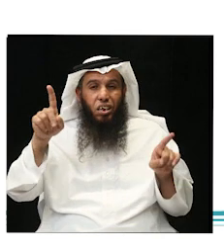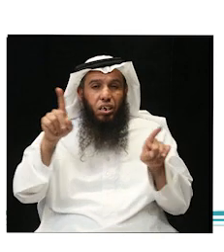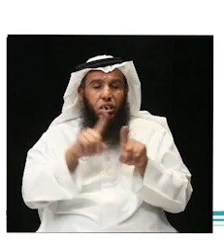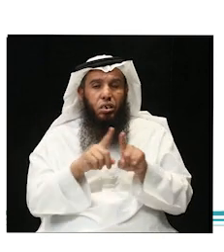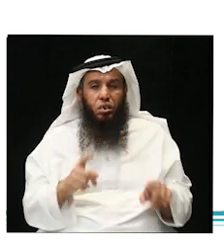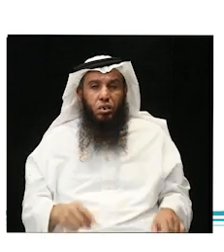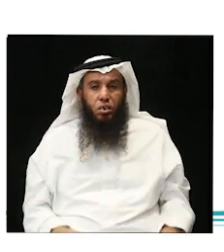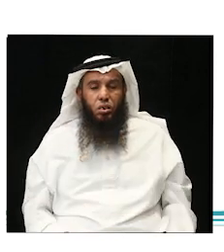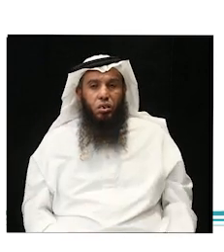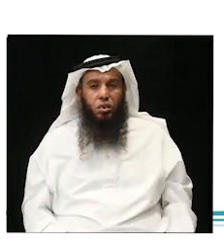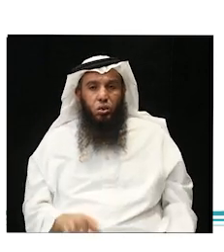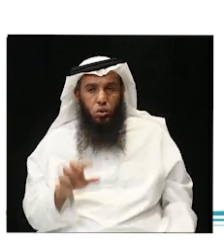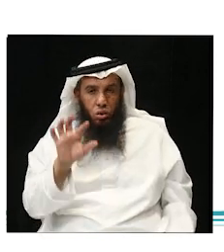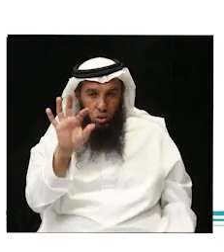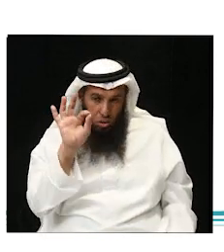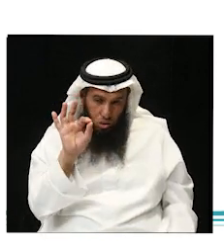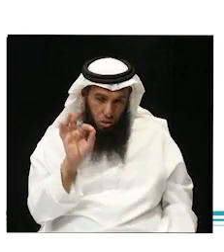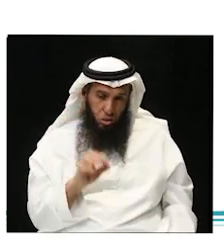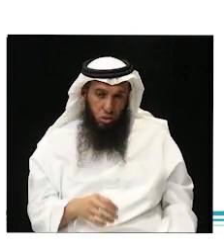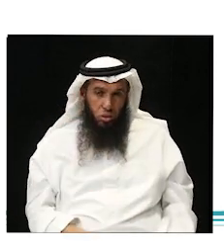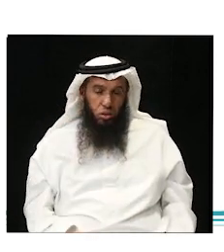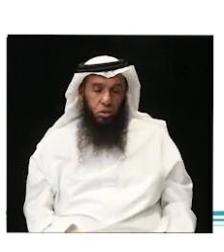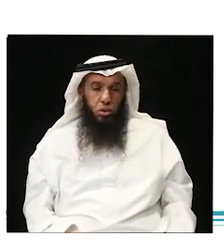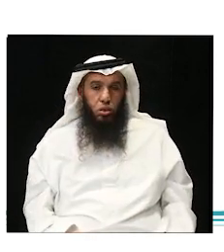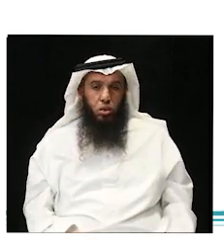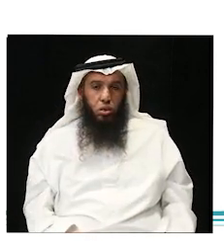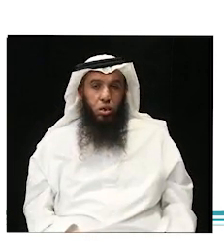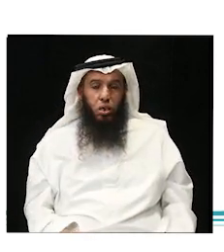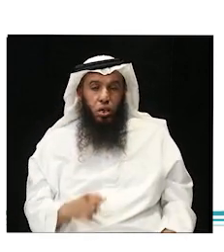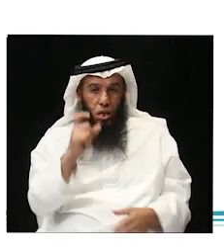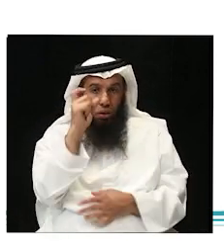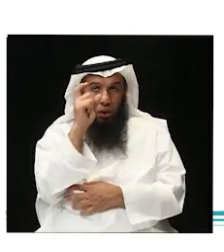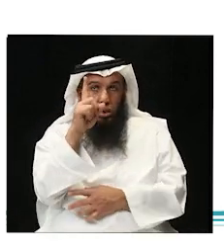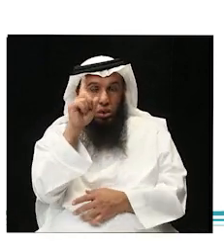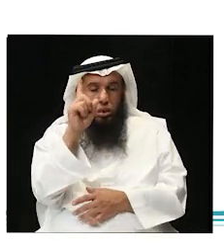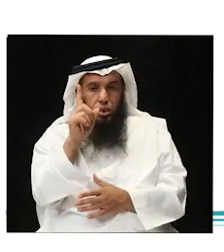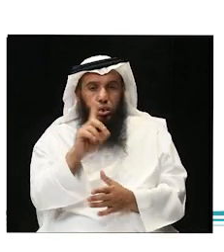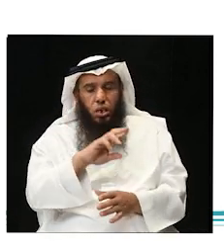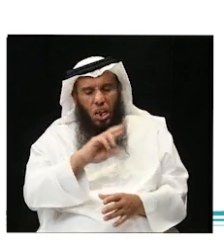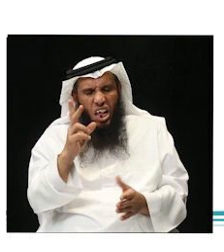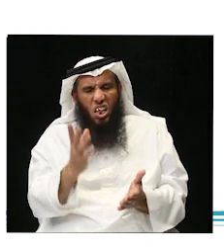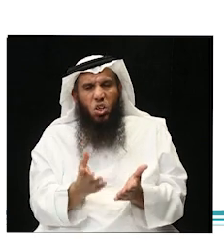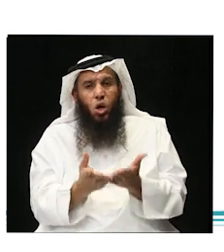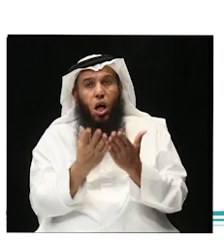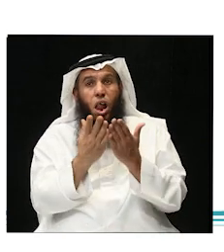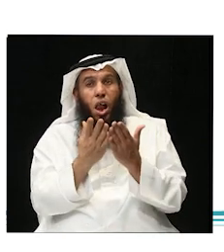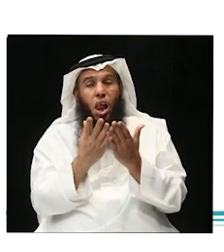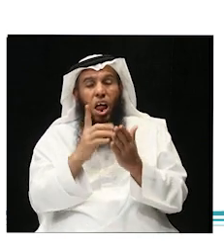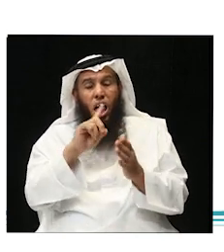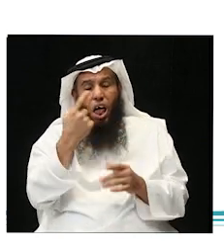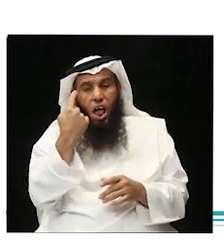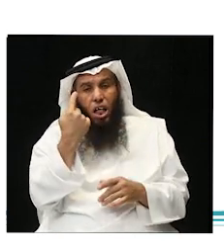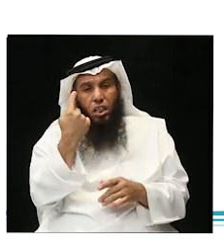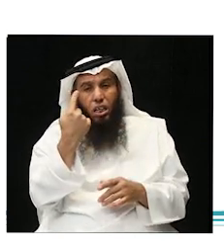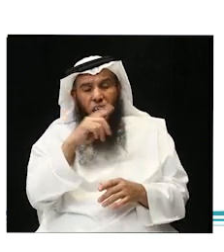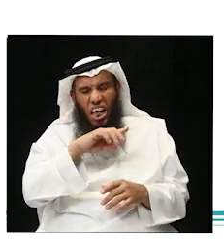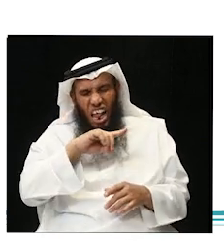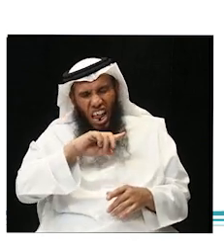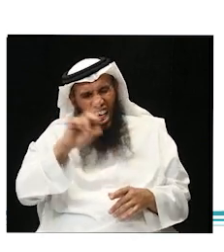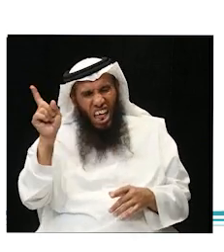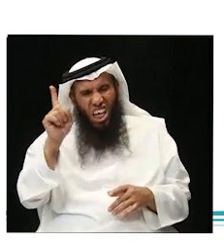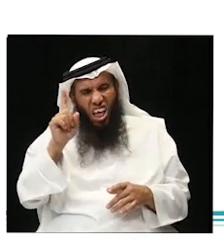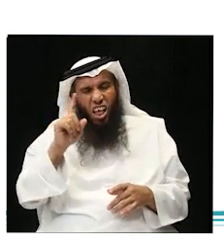هنا سؤال: دعاء غير الله، دعاء غير الله تعالى من أعظم الخسران، لماذا؟ هذا هو الجواب.